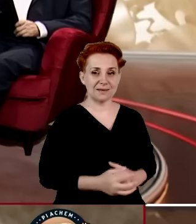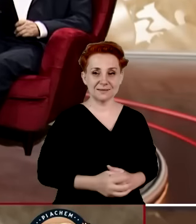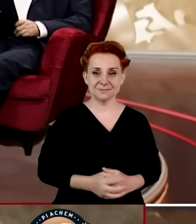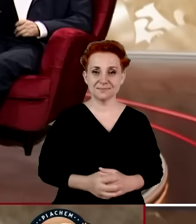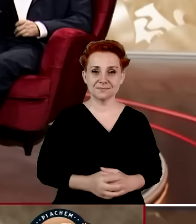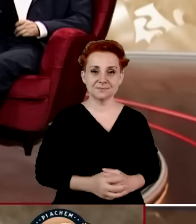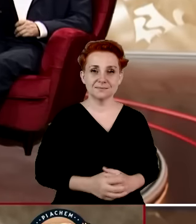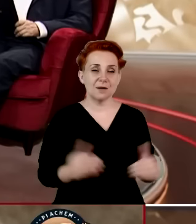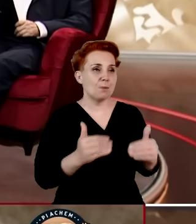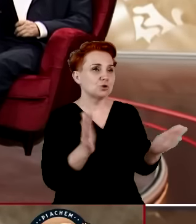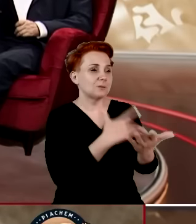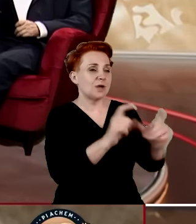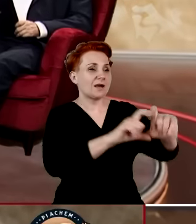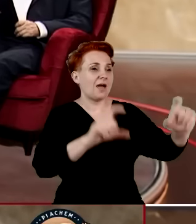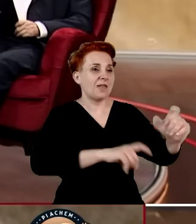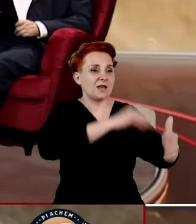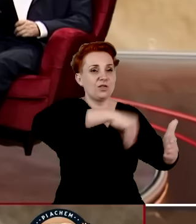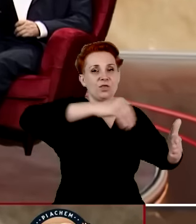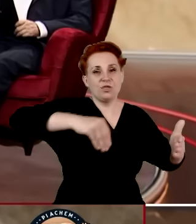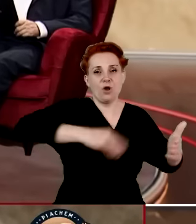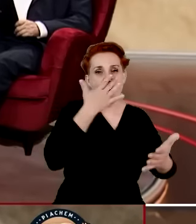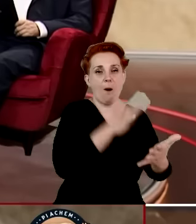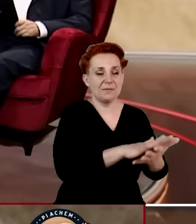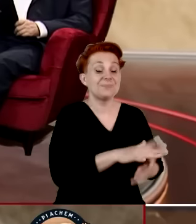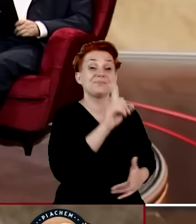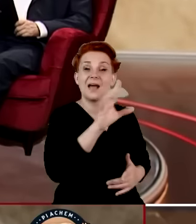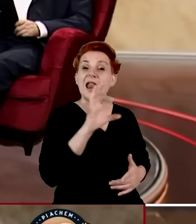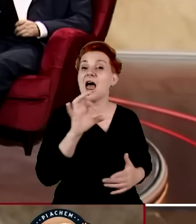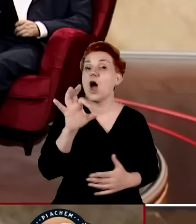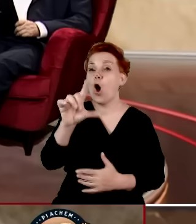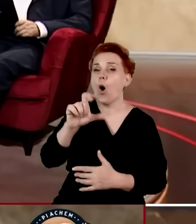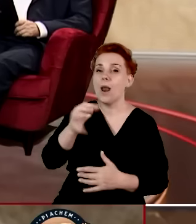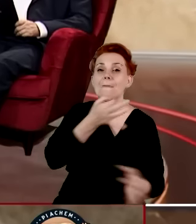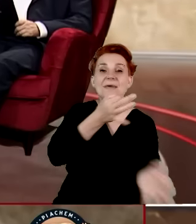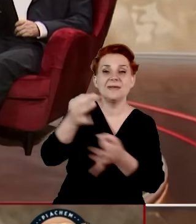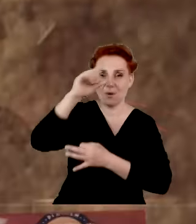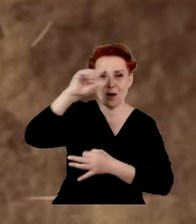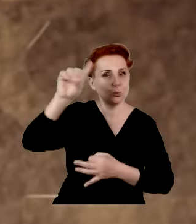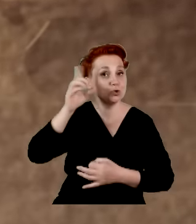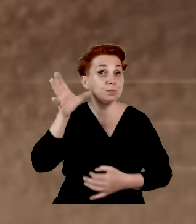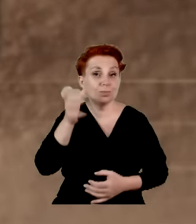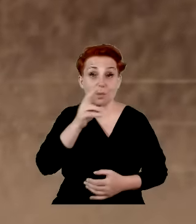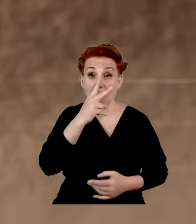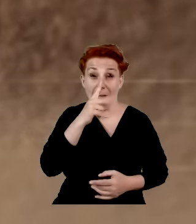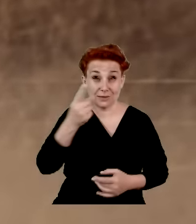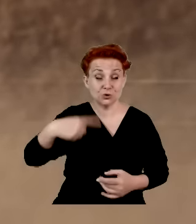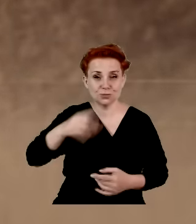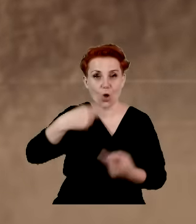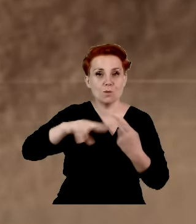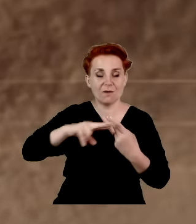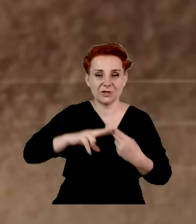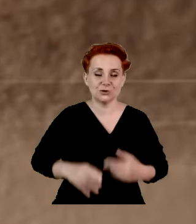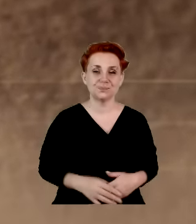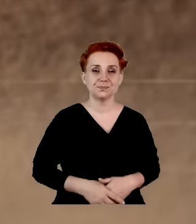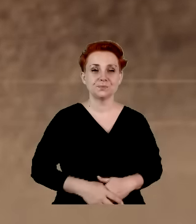ja nie wiem, Bogu duuchach i może winien jest. No tak by człowieka zabił. Po co ten cyrk był? Robią to sobie sami dla siebie i bezprawnie. Do czego